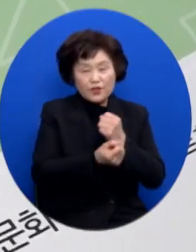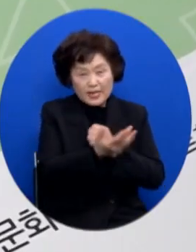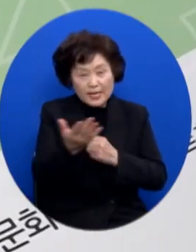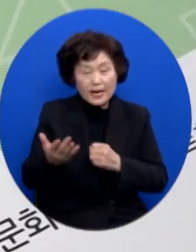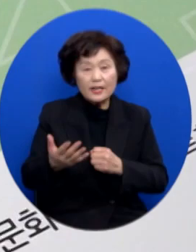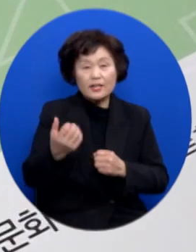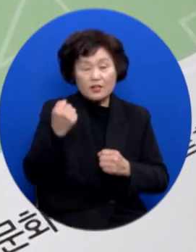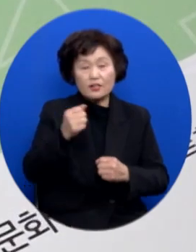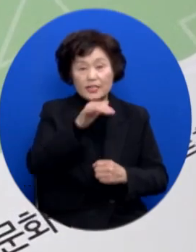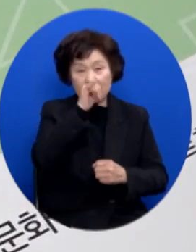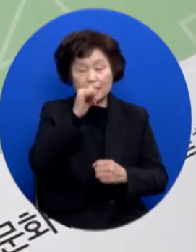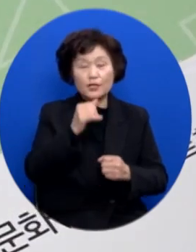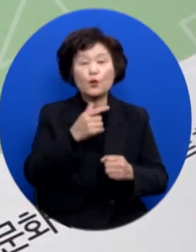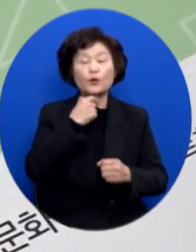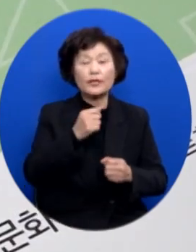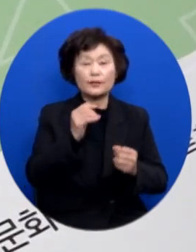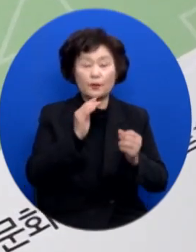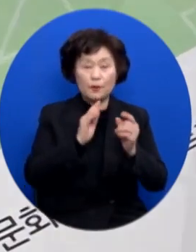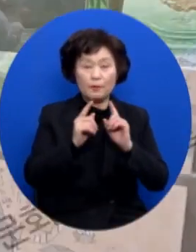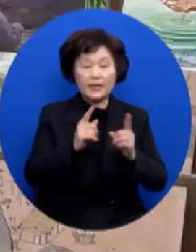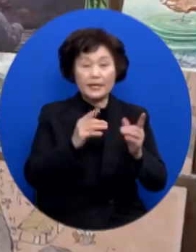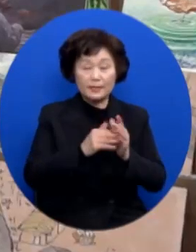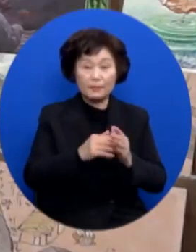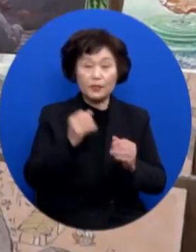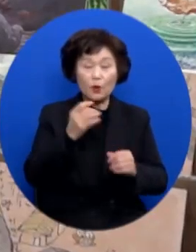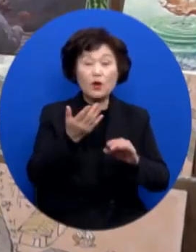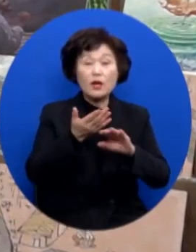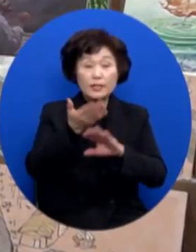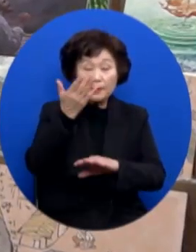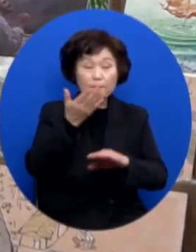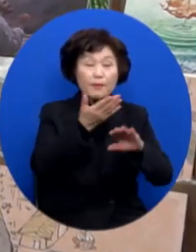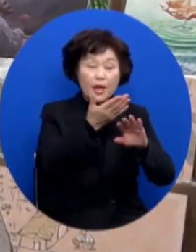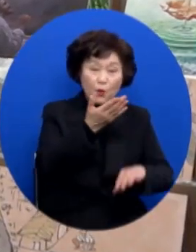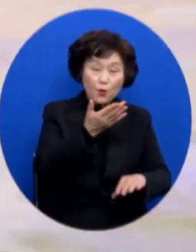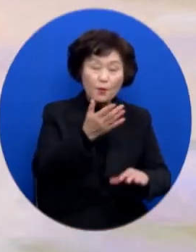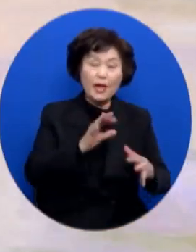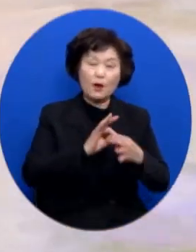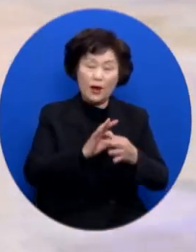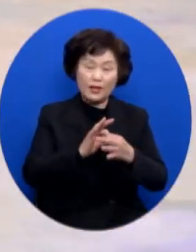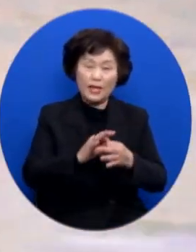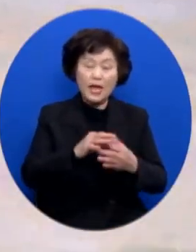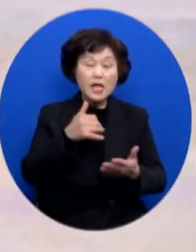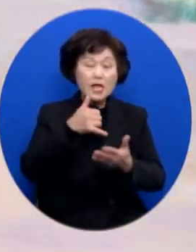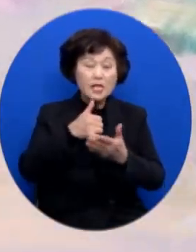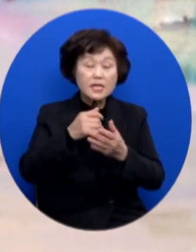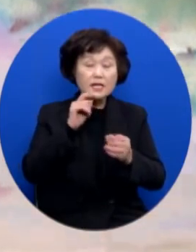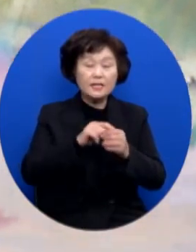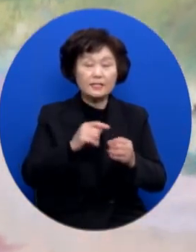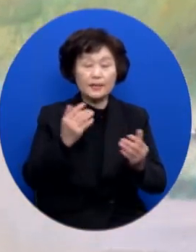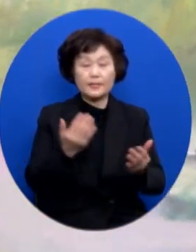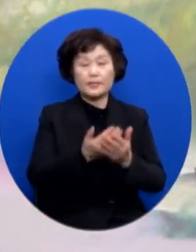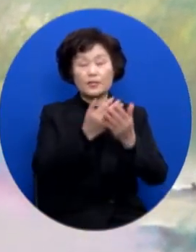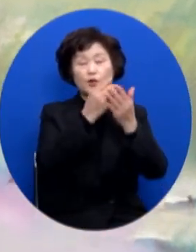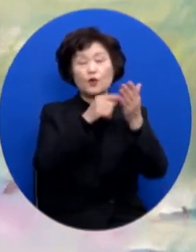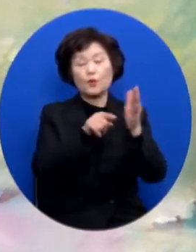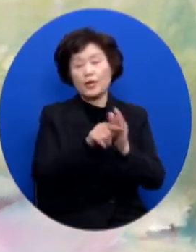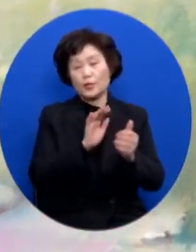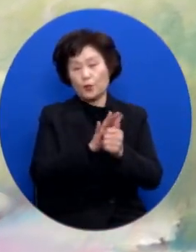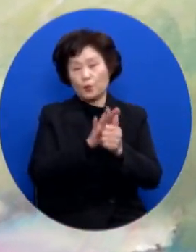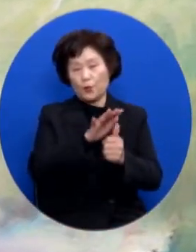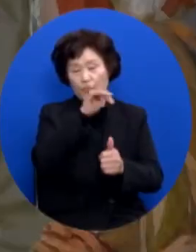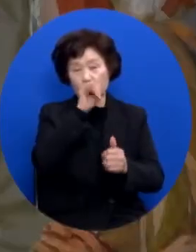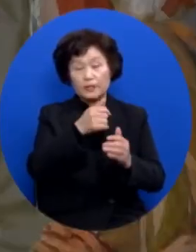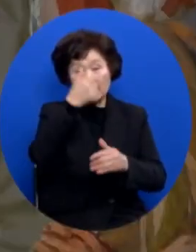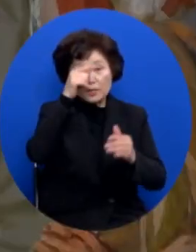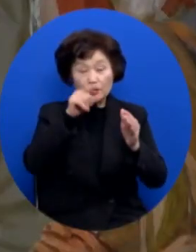재단은 장학금 전달 외에도 장학생 선후배 사이 멘토링 관계를 맺어주며 인격적 성장을 할수 있도록 돕고 있습니다. 기독교